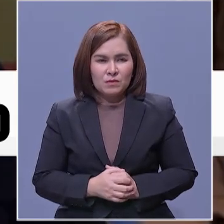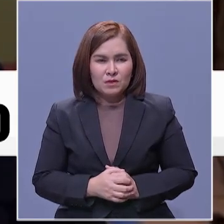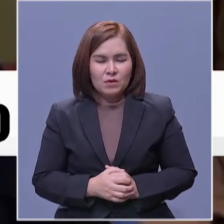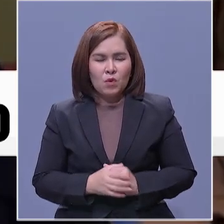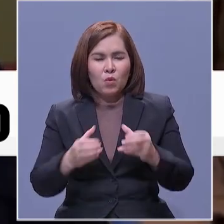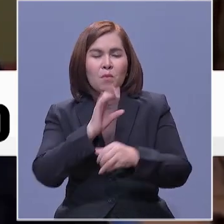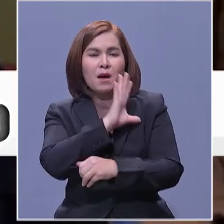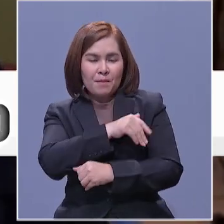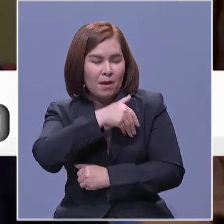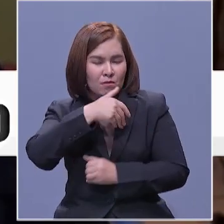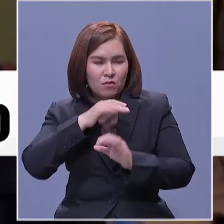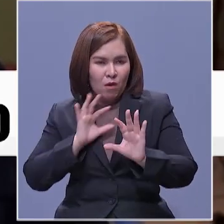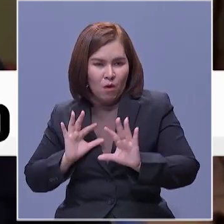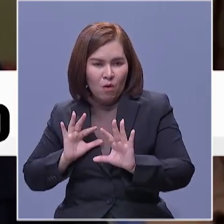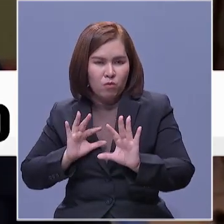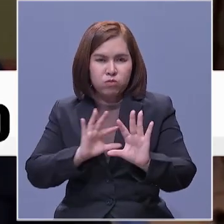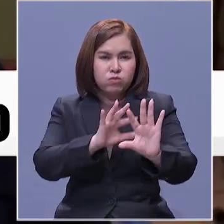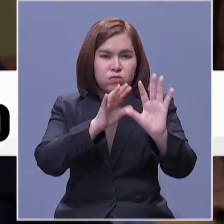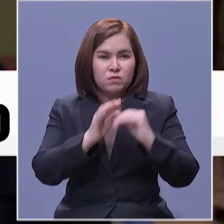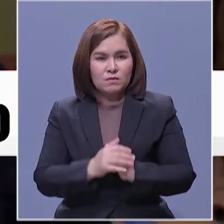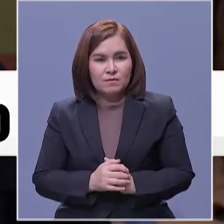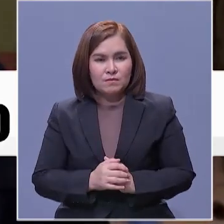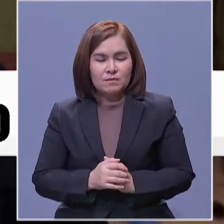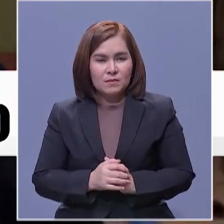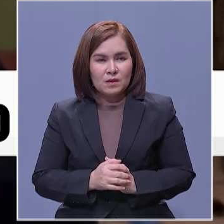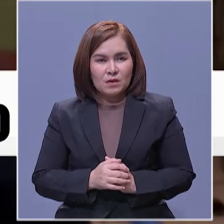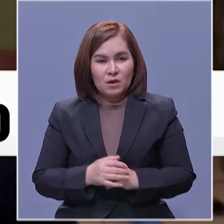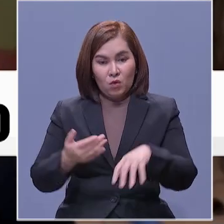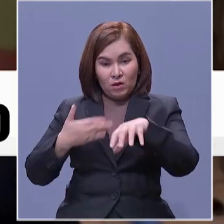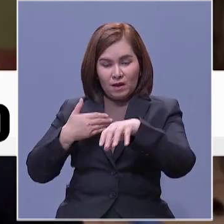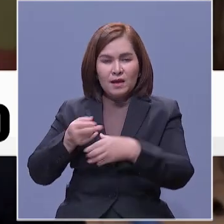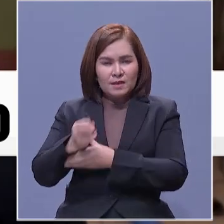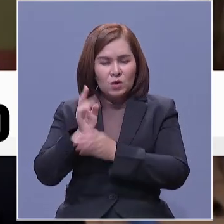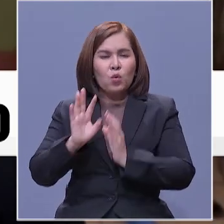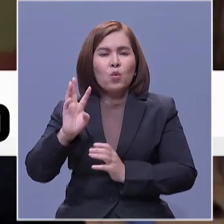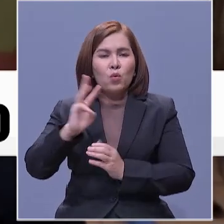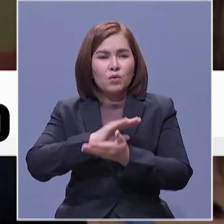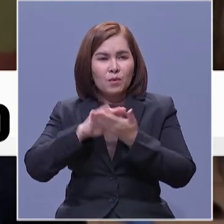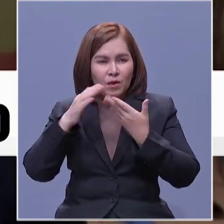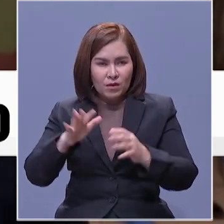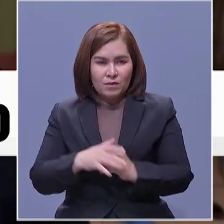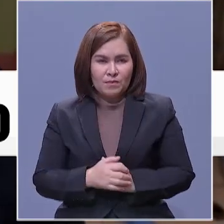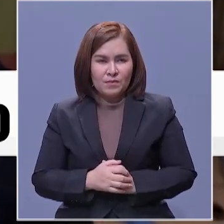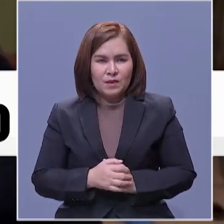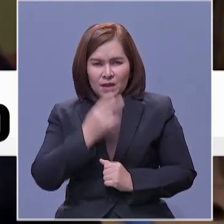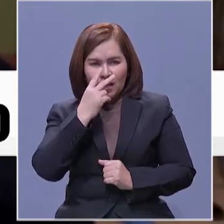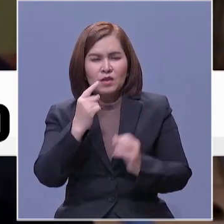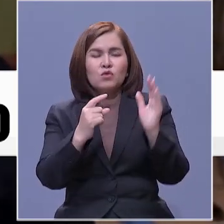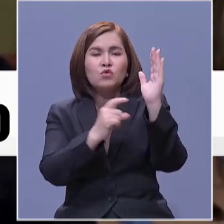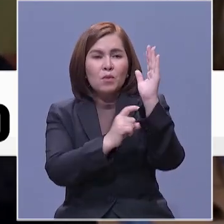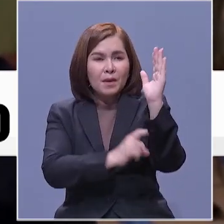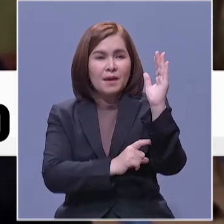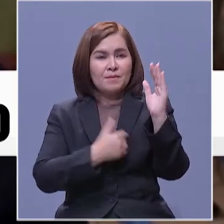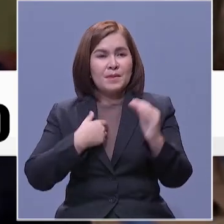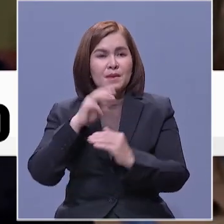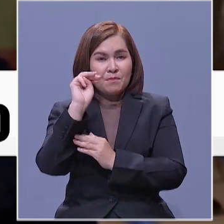าส ฮามาสไป ครับ แต่ก่อนนั้นเนี่ยเขาอ้อมไปยิง6คนที่อยู่ข้างหลังแล้ว มันเป็นต้นไผ่แล้วก็มีไม้ประ